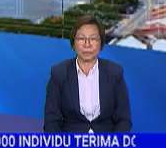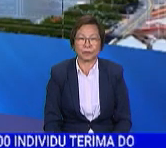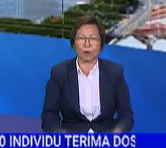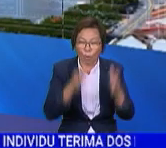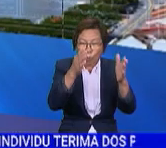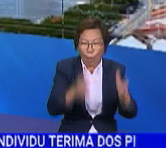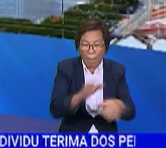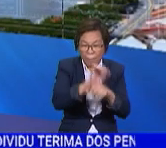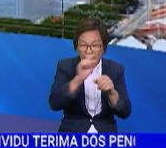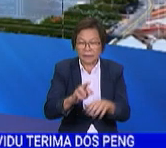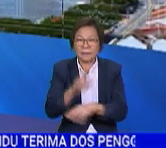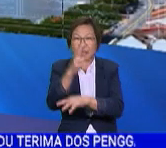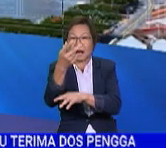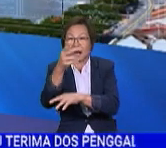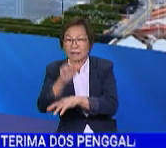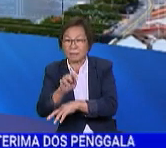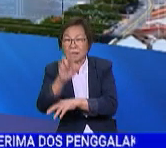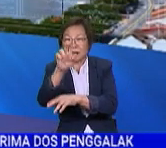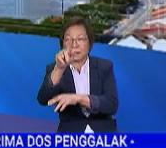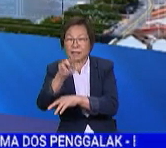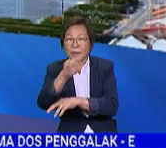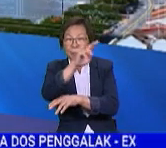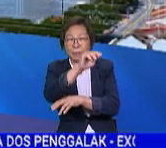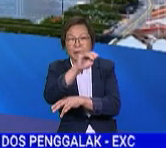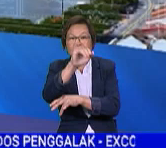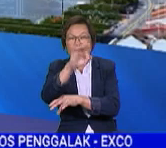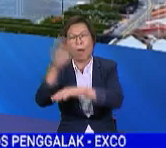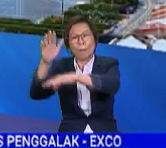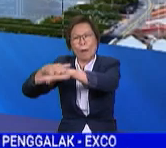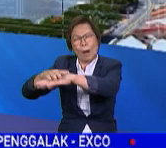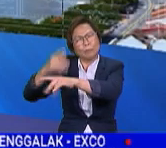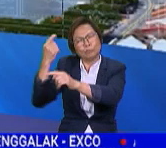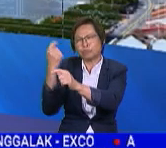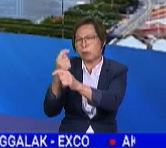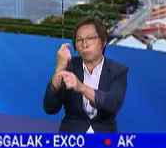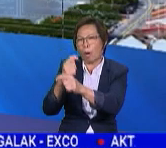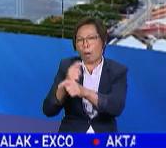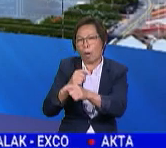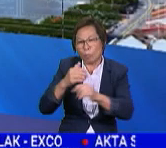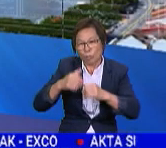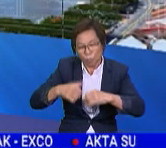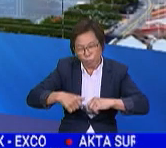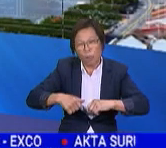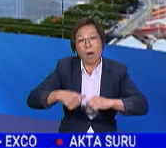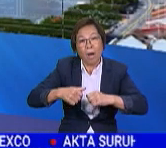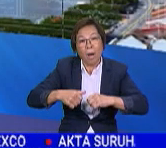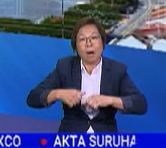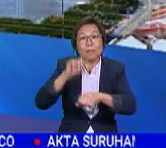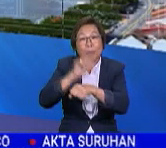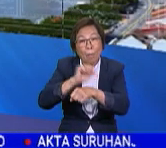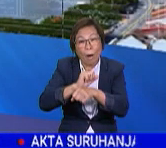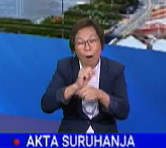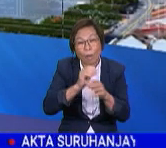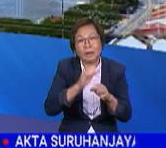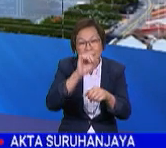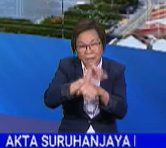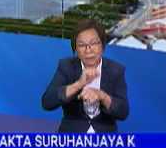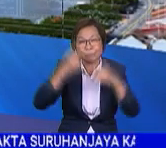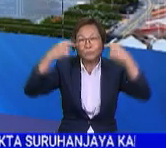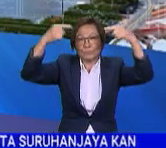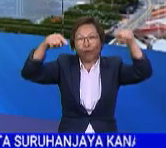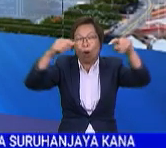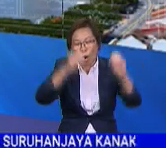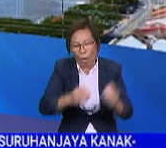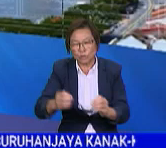Hai warga kerja radio televisyen Malaysia biri diseru terus mengekalkan momentum kejayaan Cemerlang untuk penghancuran program dan